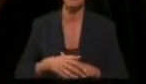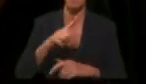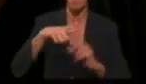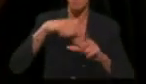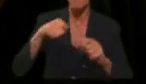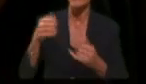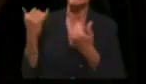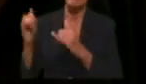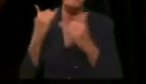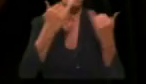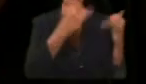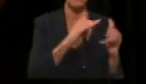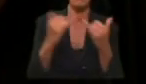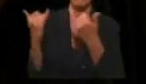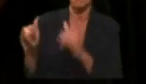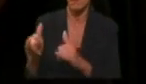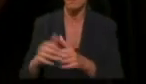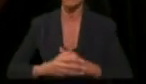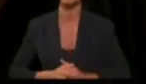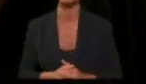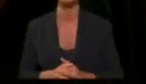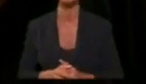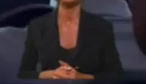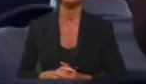jest trochę inne.